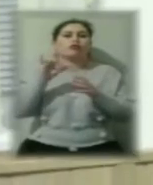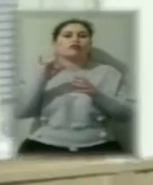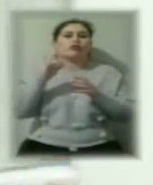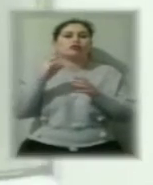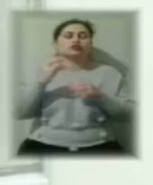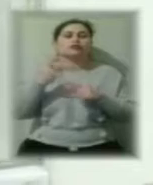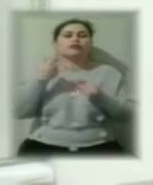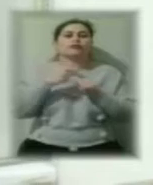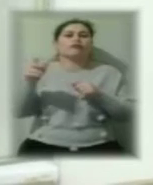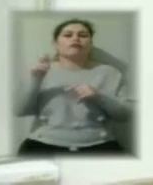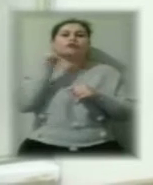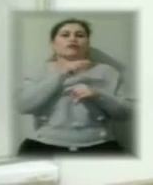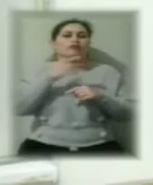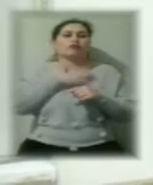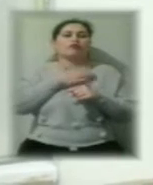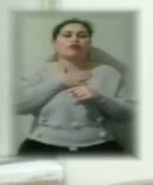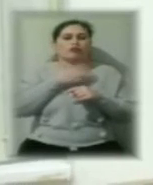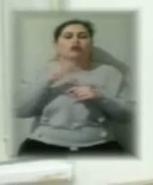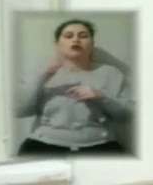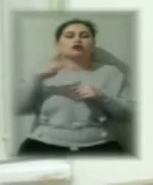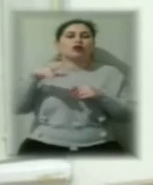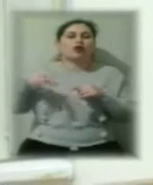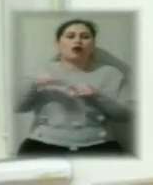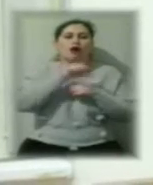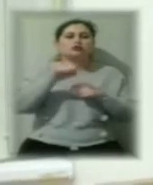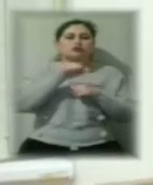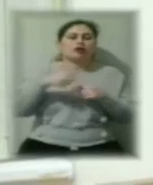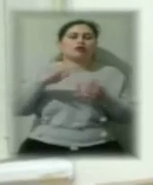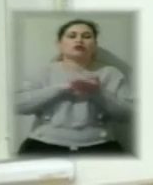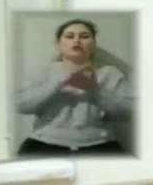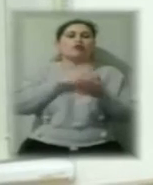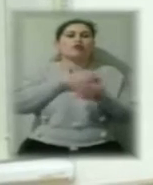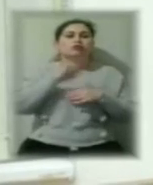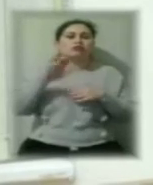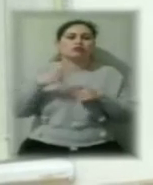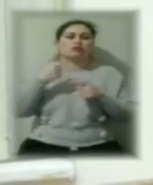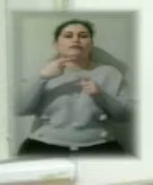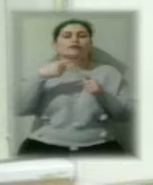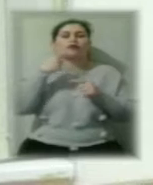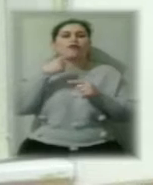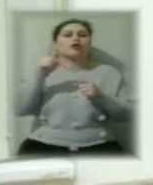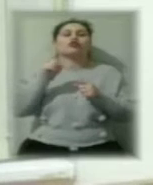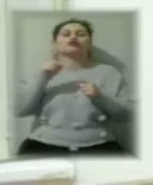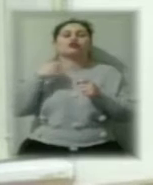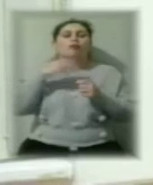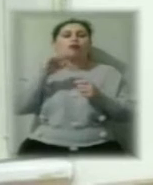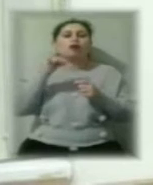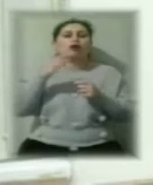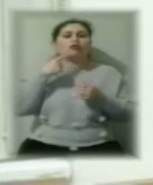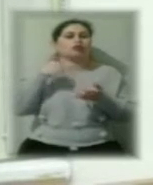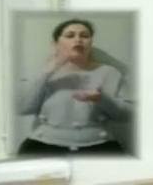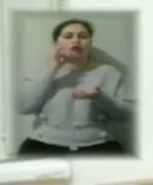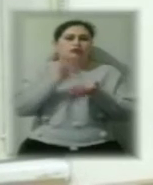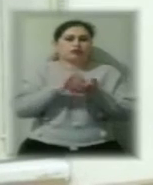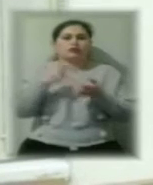розмазав моїх дітей, а відповідати повинна морально я. Я повинна нести